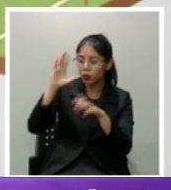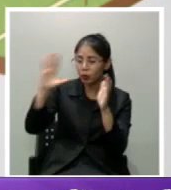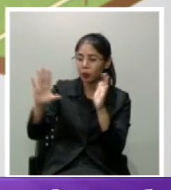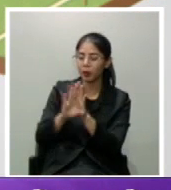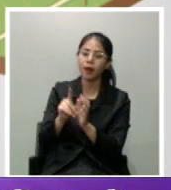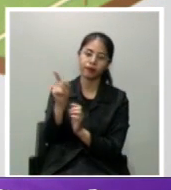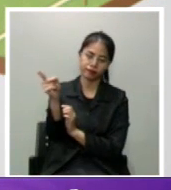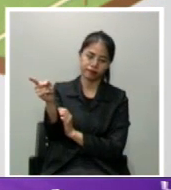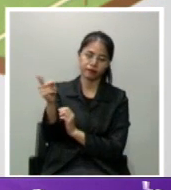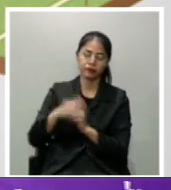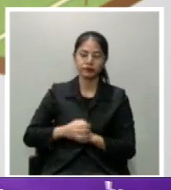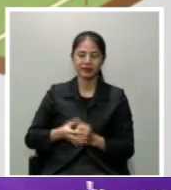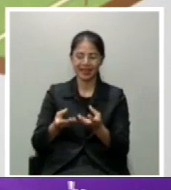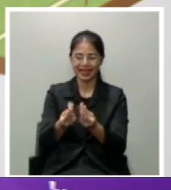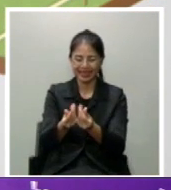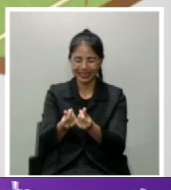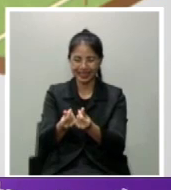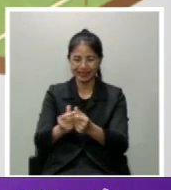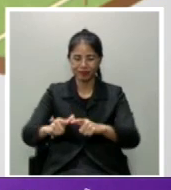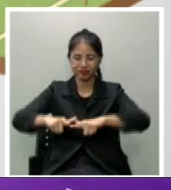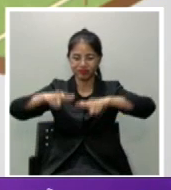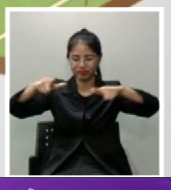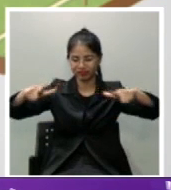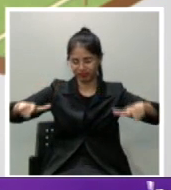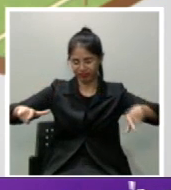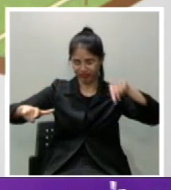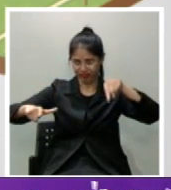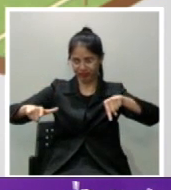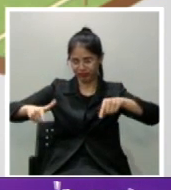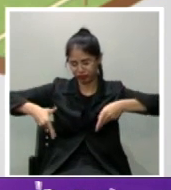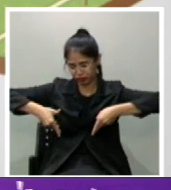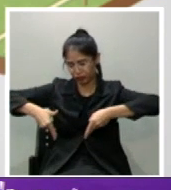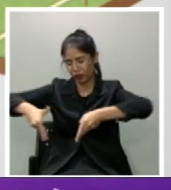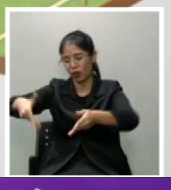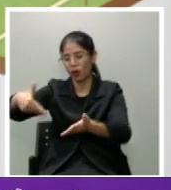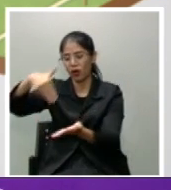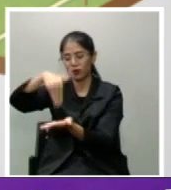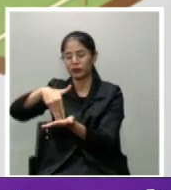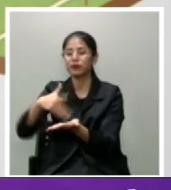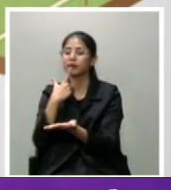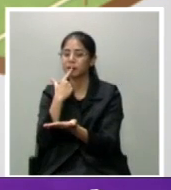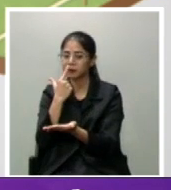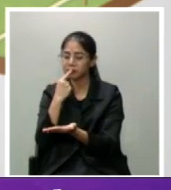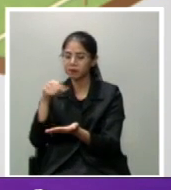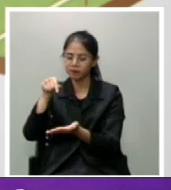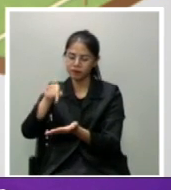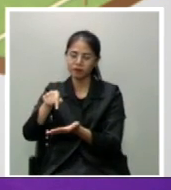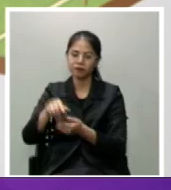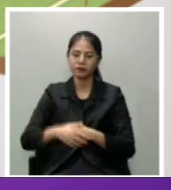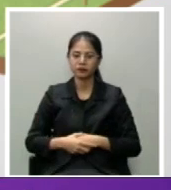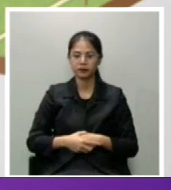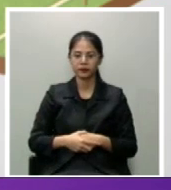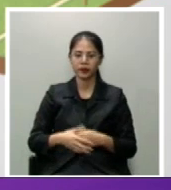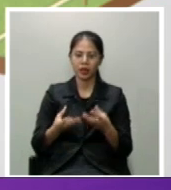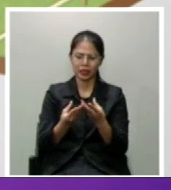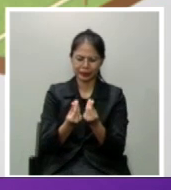ที่ดินโรงงานยาสูบซึ่งอยู่ริมถนนรัชดาตรงศูนย์เศรษฐกิจนะครับมันประกอบด้วยที่ดิ